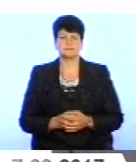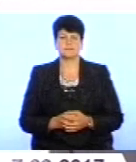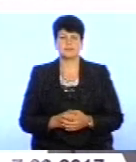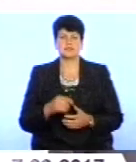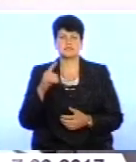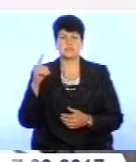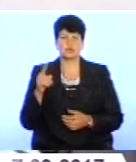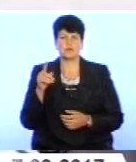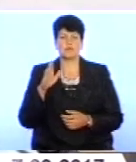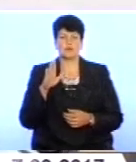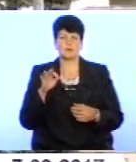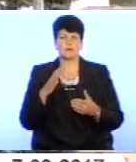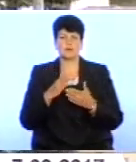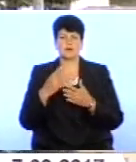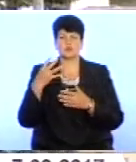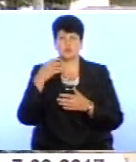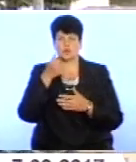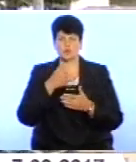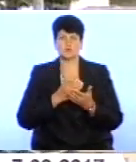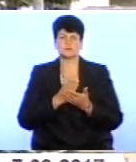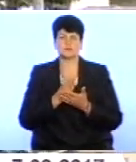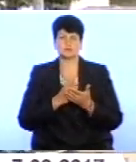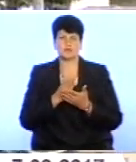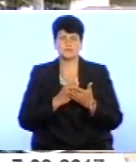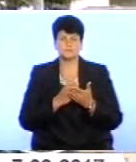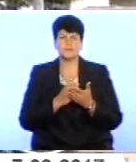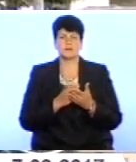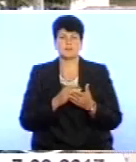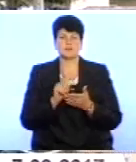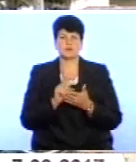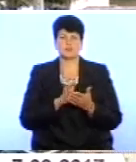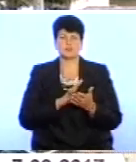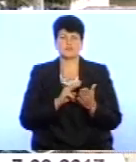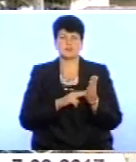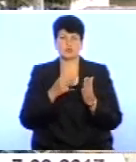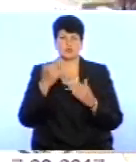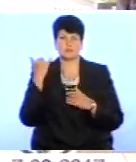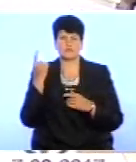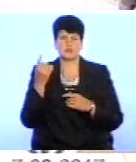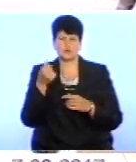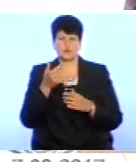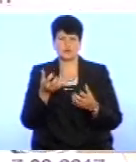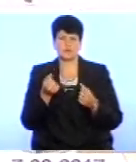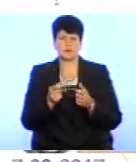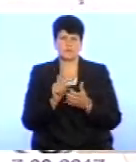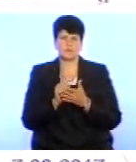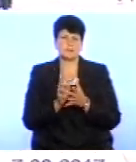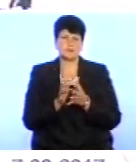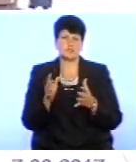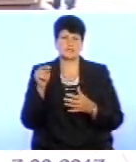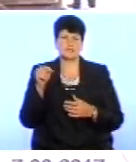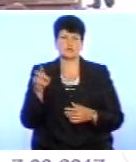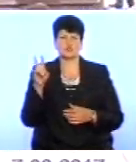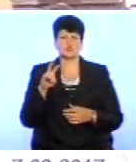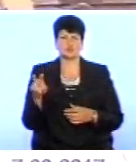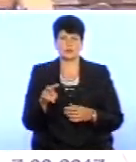Зіновій Володимирович має майже 40 років трудового стажу. Пенсіонером став 7 років тому. Перші роки отримував пенсію більше, ніж $1000.